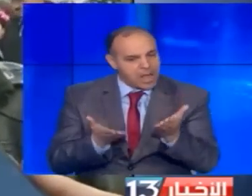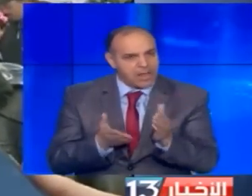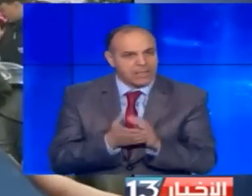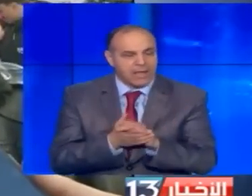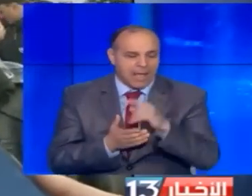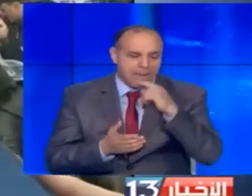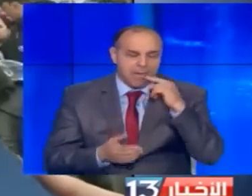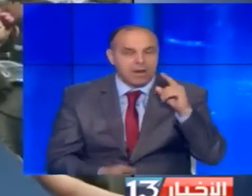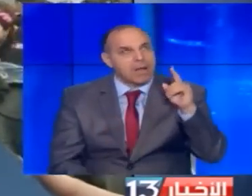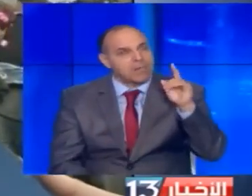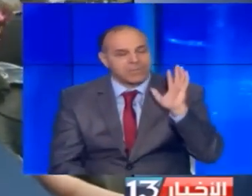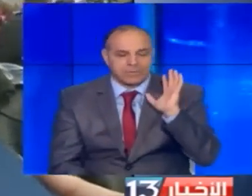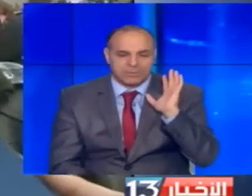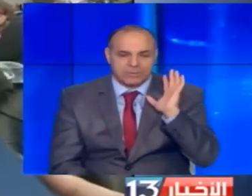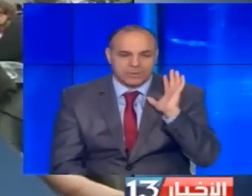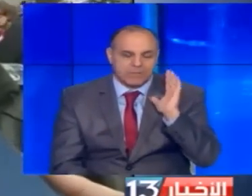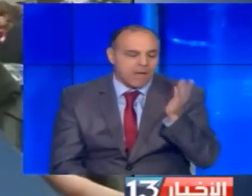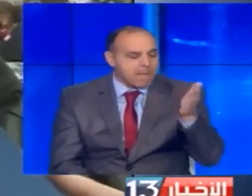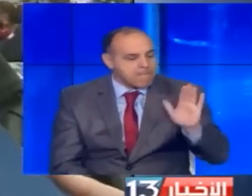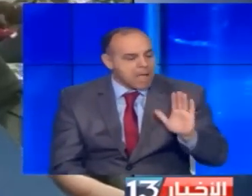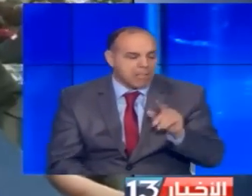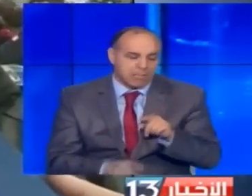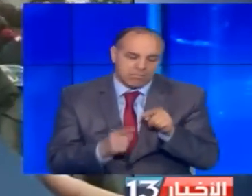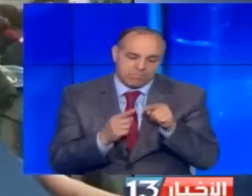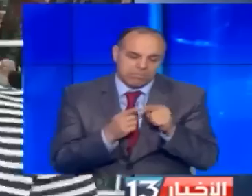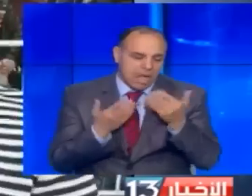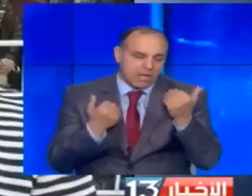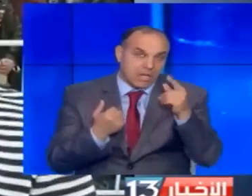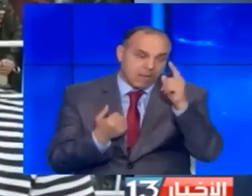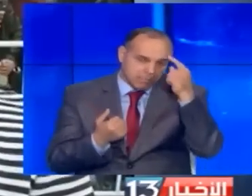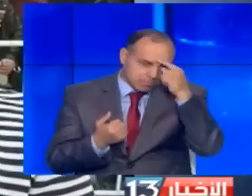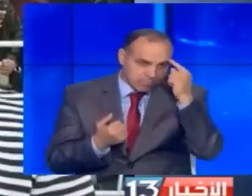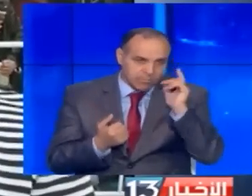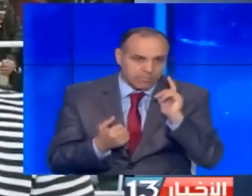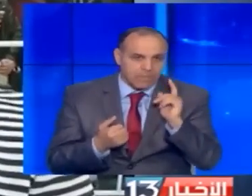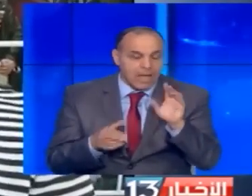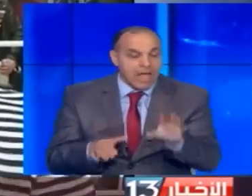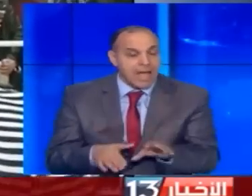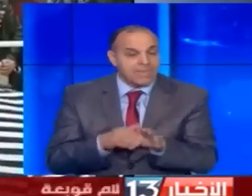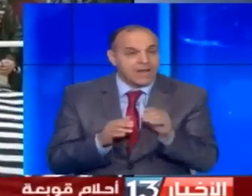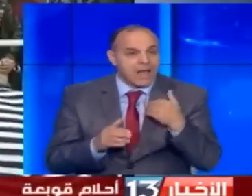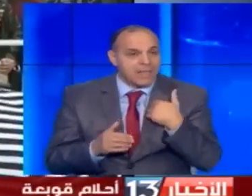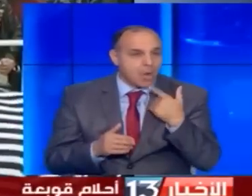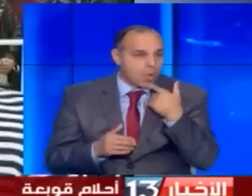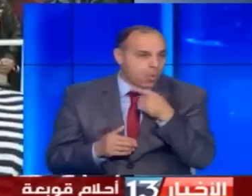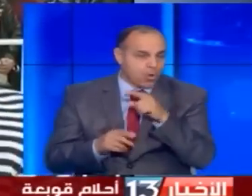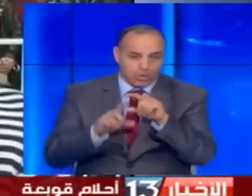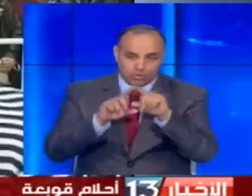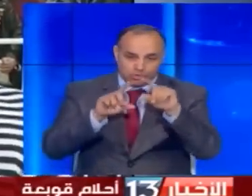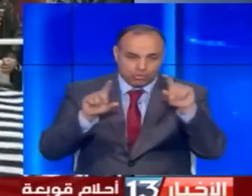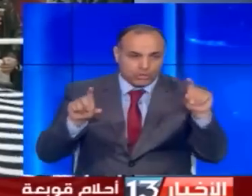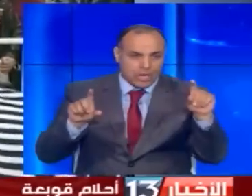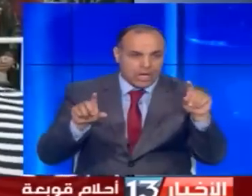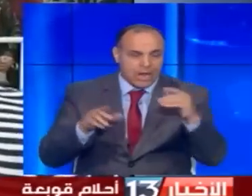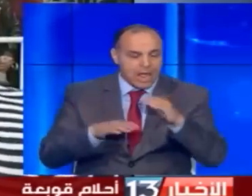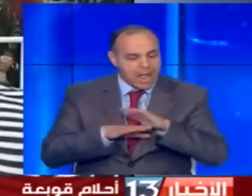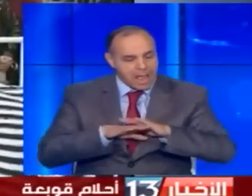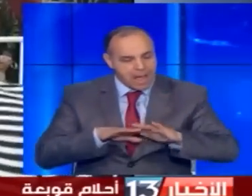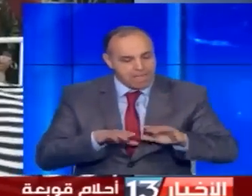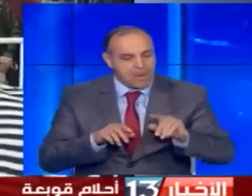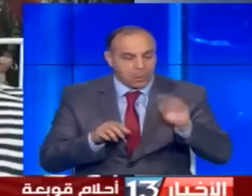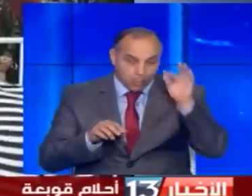العمر بيد الله وكل واحد كيفاش باش يموت والله يرحمهم. وكهو احنا التظاهرة هذه الساعة حبيناها تكون تحت شعار بالأمن بلادي